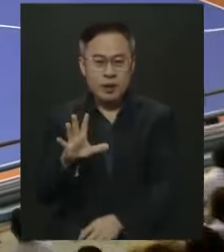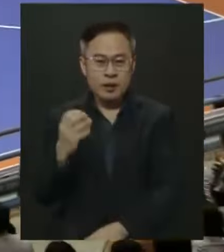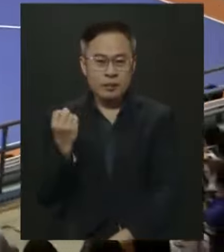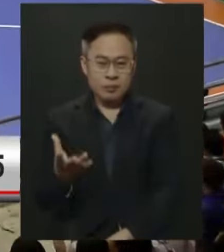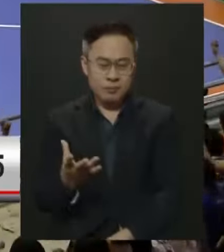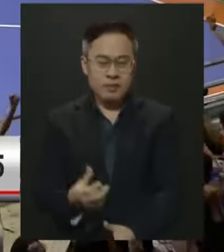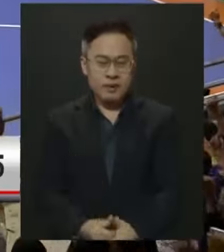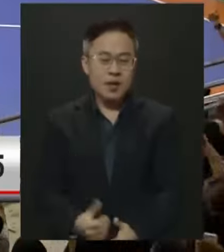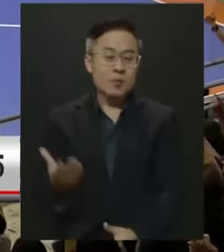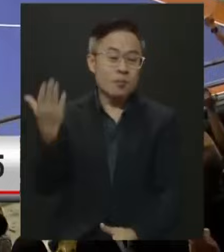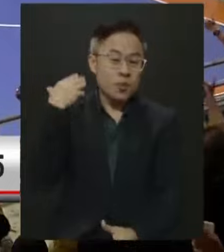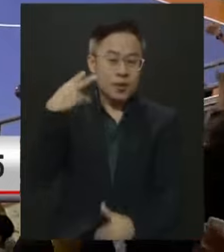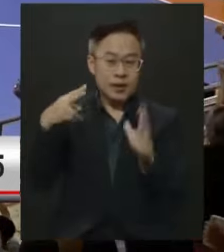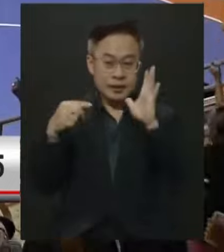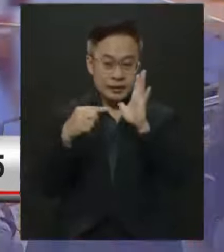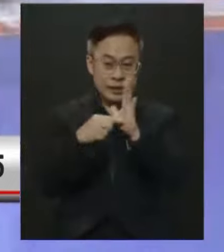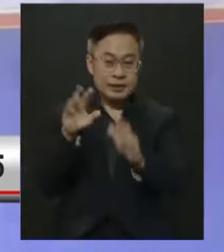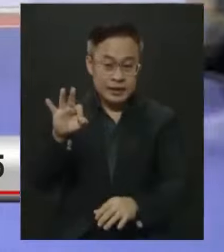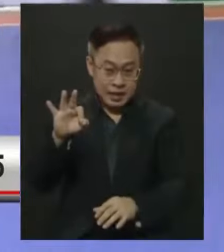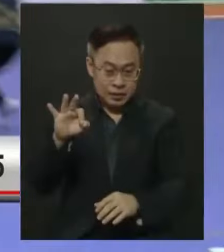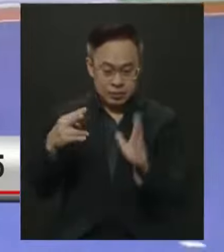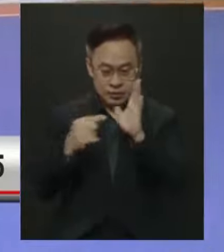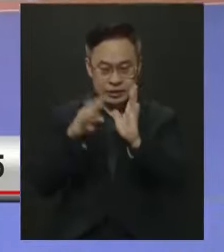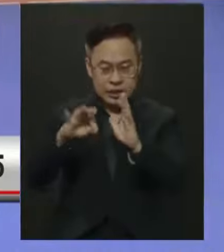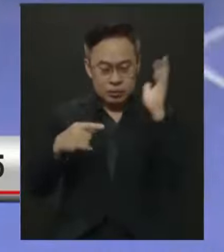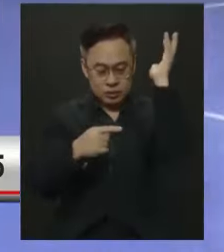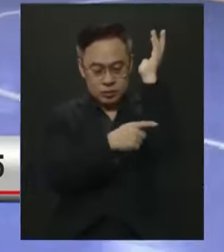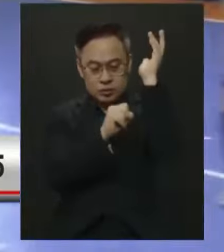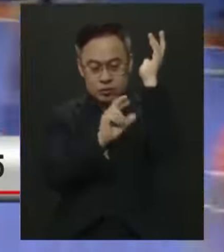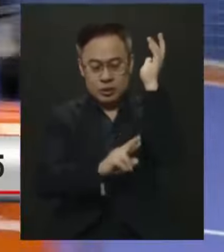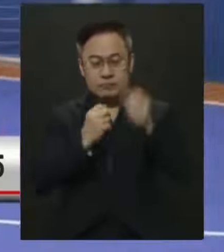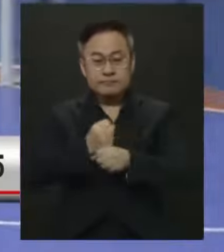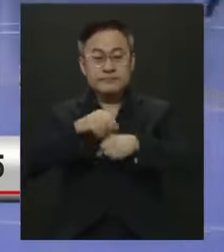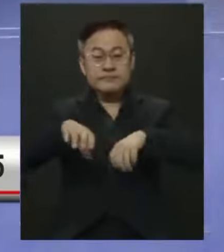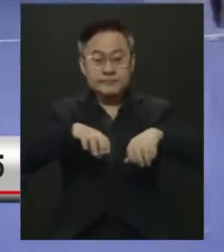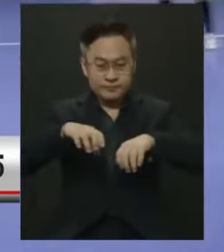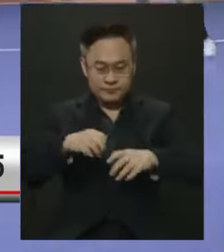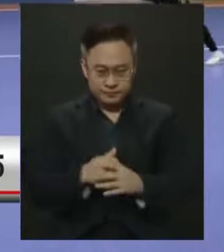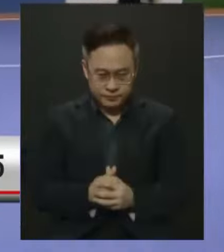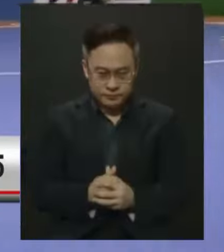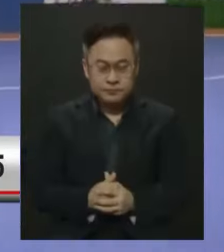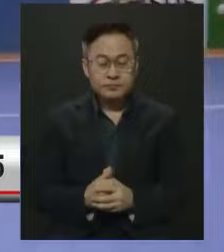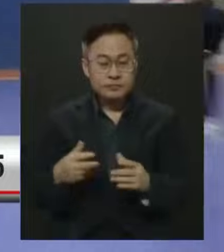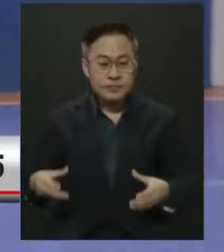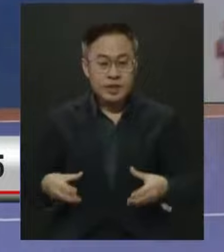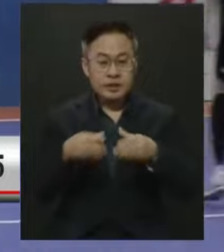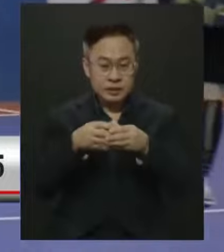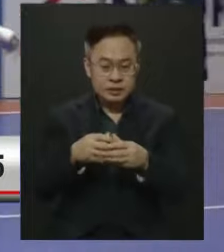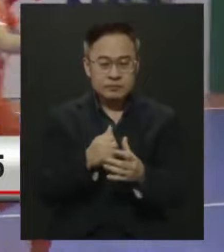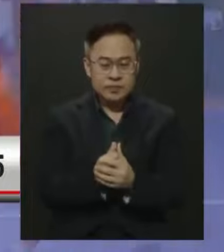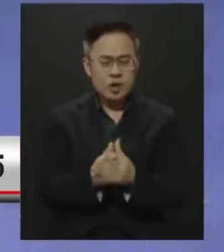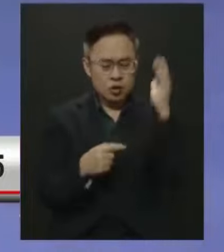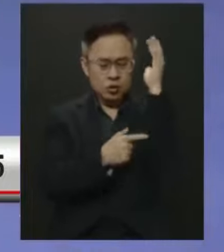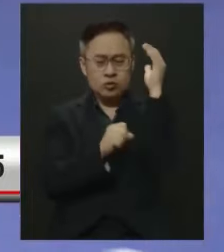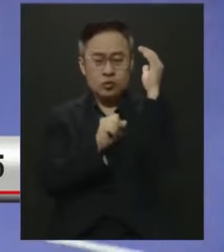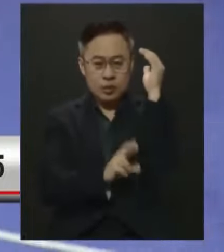ครับเมื่อวานที่ผ่านมาเนี่ยที่สนามช้างตาปีอารีนาจังหวัดสุราษฎร์ธานีนะครับเจ้าถิ่นกุ้งสายฟ้าครับสุราษฎร์ธานีครับอันดับที่10